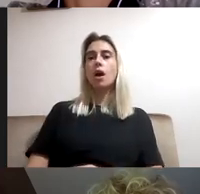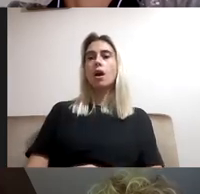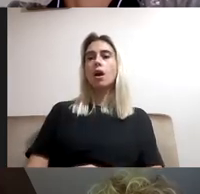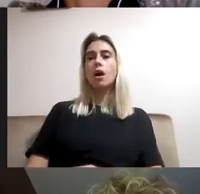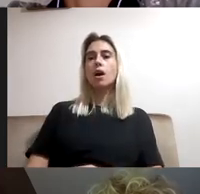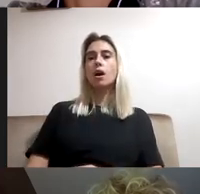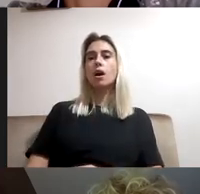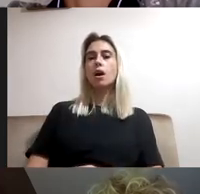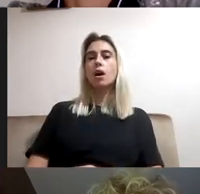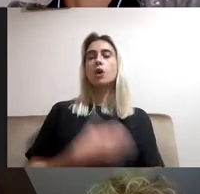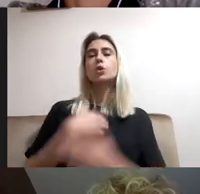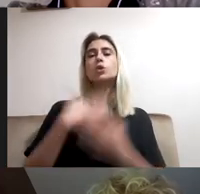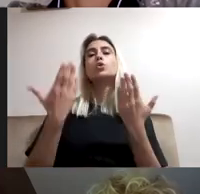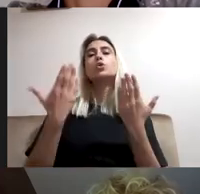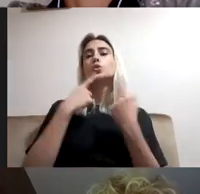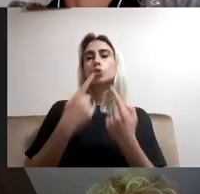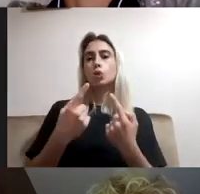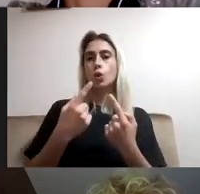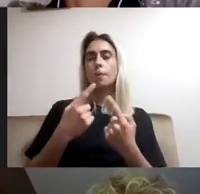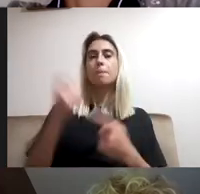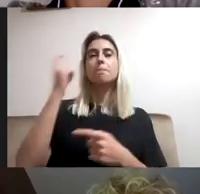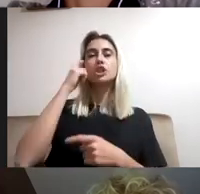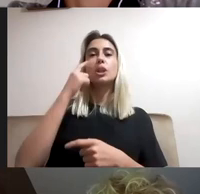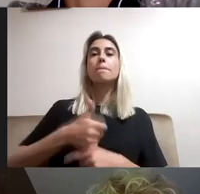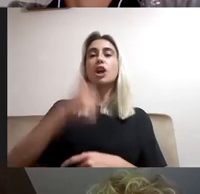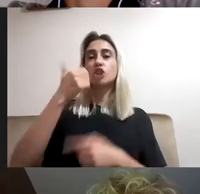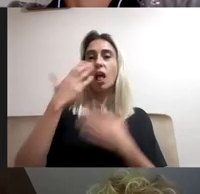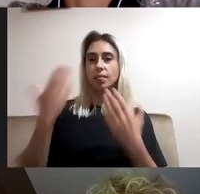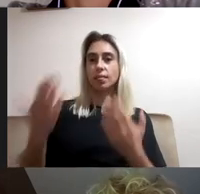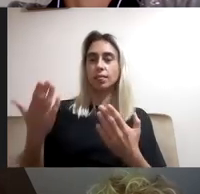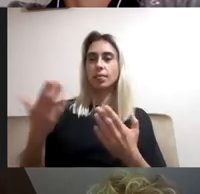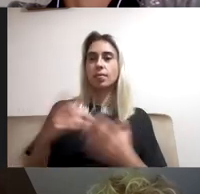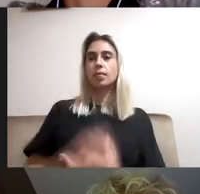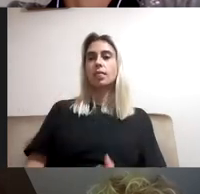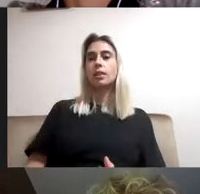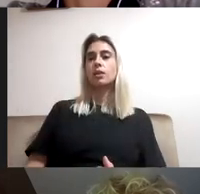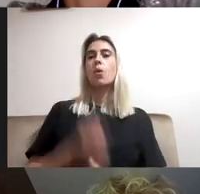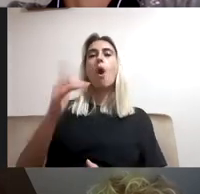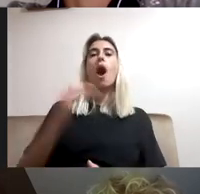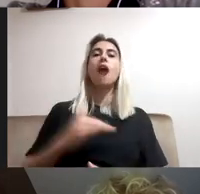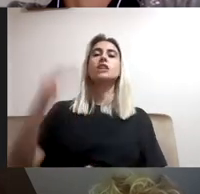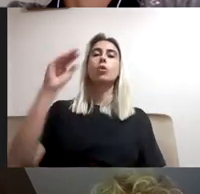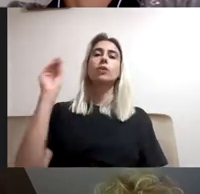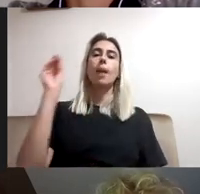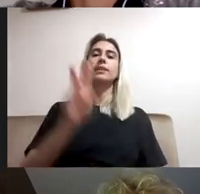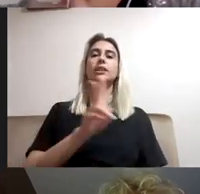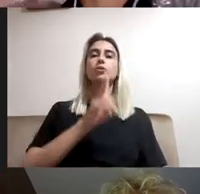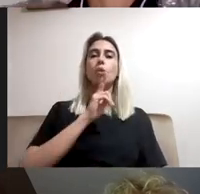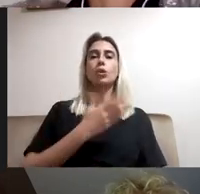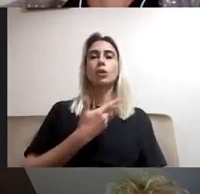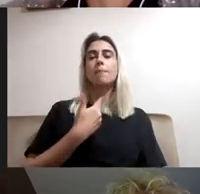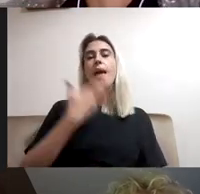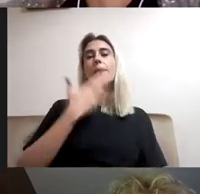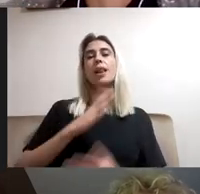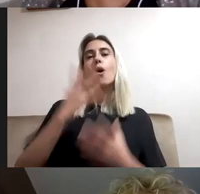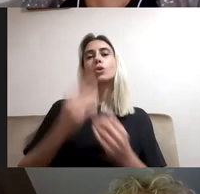ben şükür ki diyorum bilinçli bir başkanmış ki o asansörü yaptırdı sonunda. Ama ben emekli olduktan